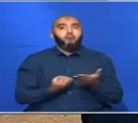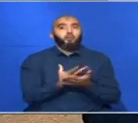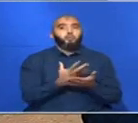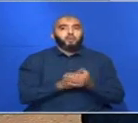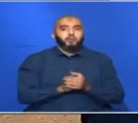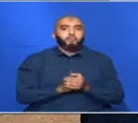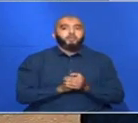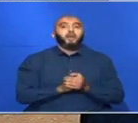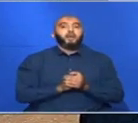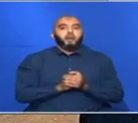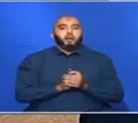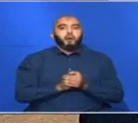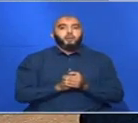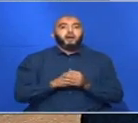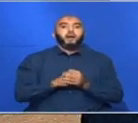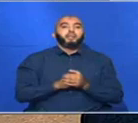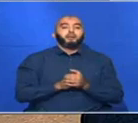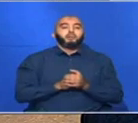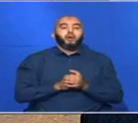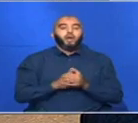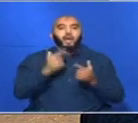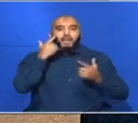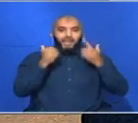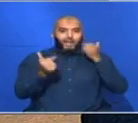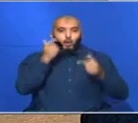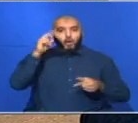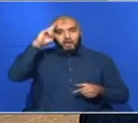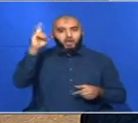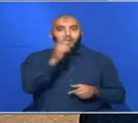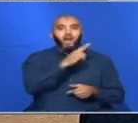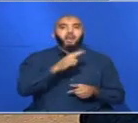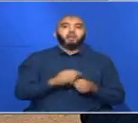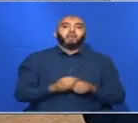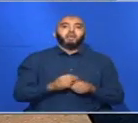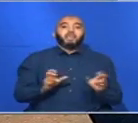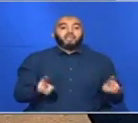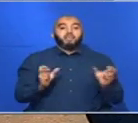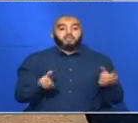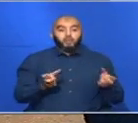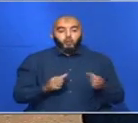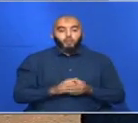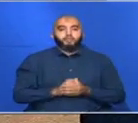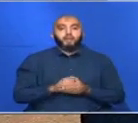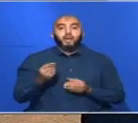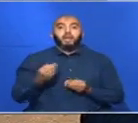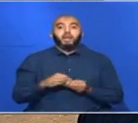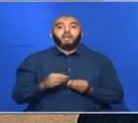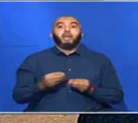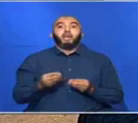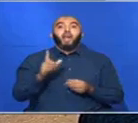عين المدير العام لمؤسسه التلفزيون الجزائري المدير الخامس لقناه القران الكريم